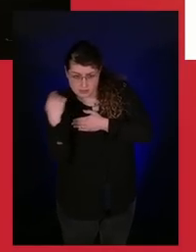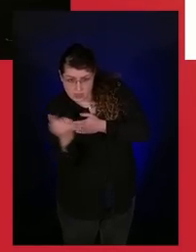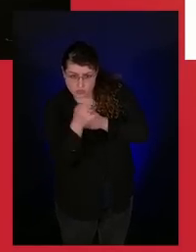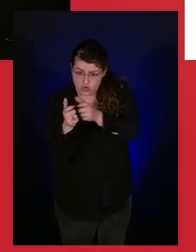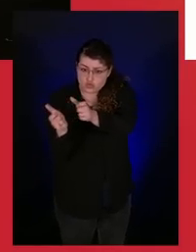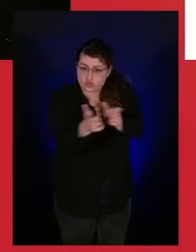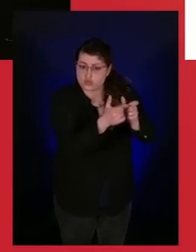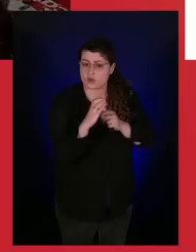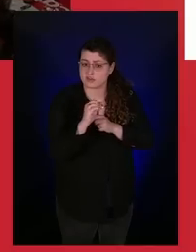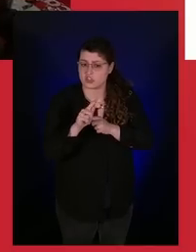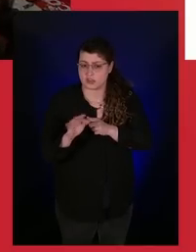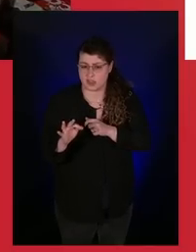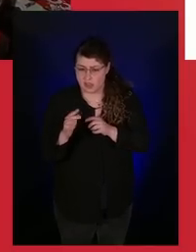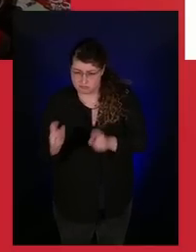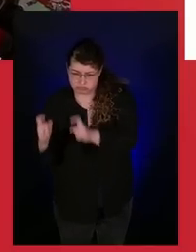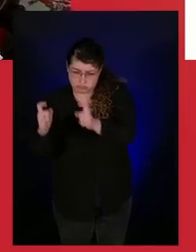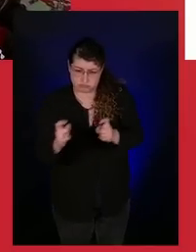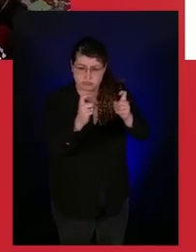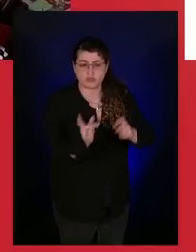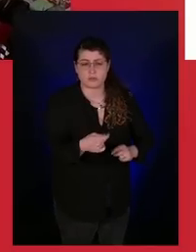structures CGT.